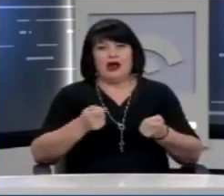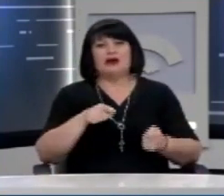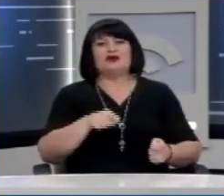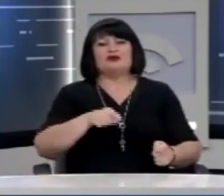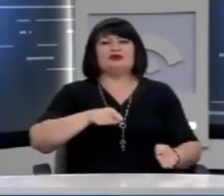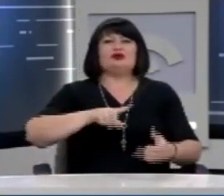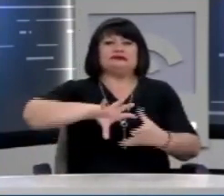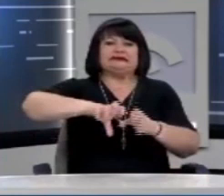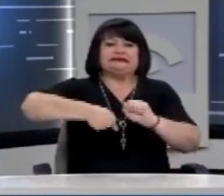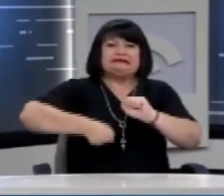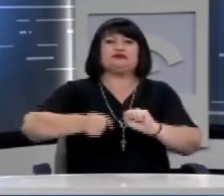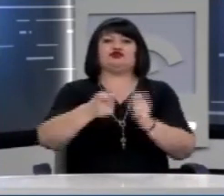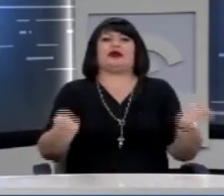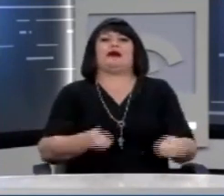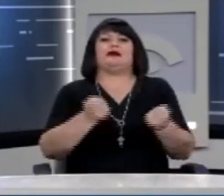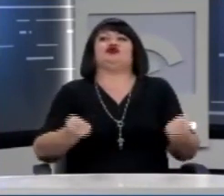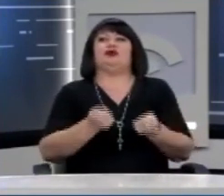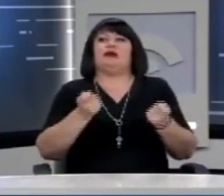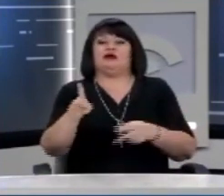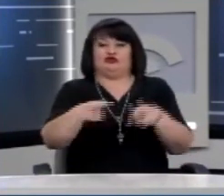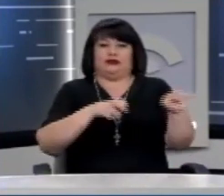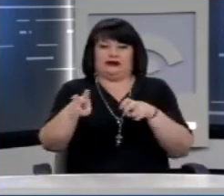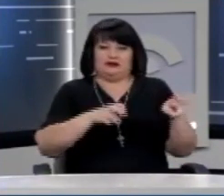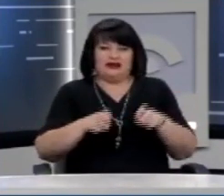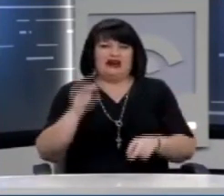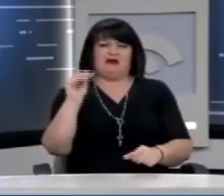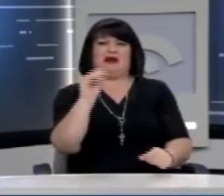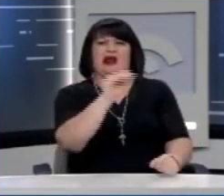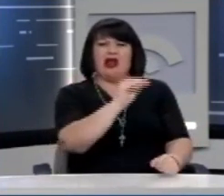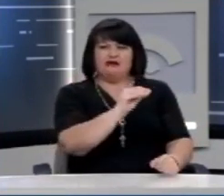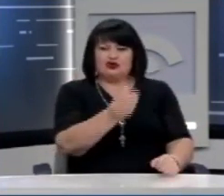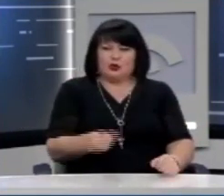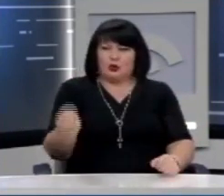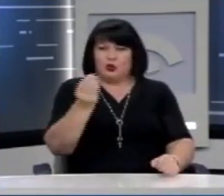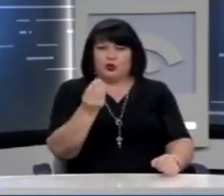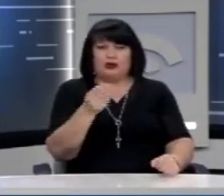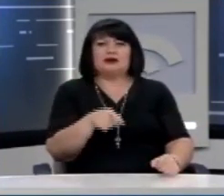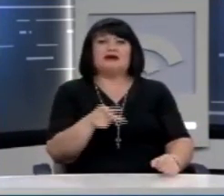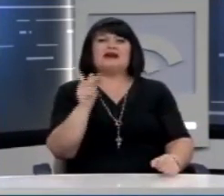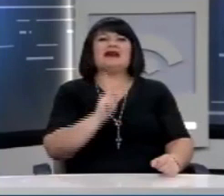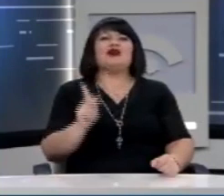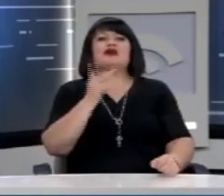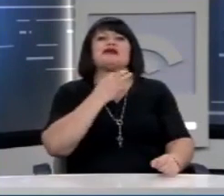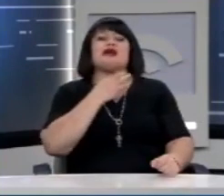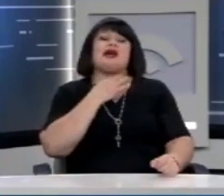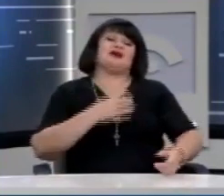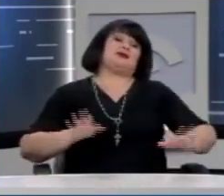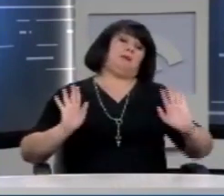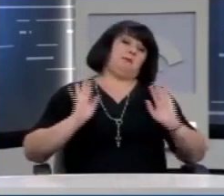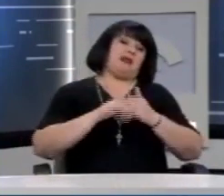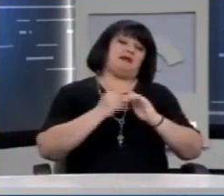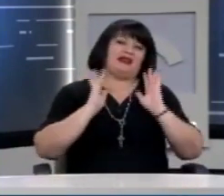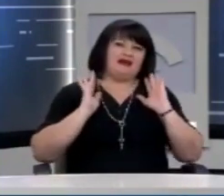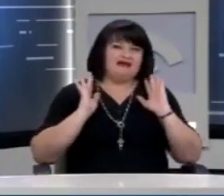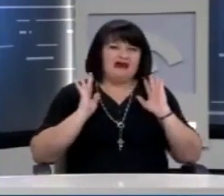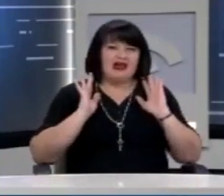ξεζουμίζουν συνεχώς τους εργαζομένους, αυξάνουν το βαθμό εκμετάλλευσης, θυσιάζουν κοινωνικές ανάγκες,